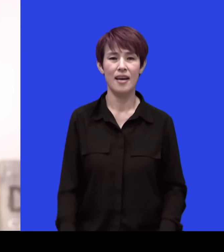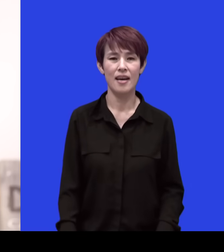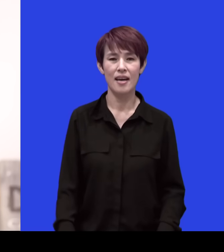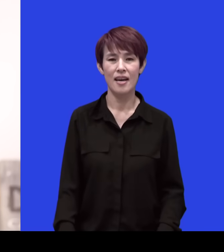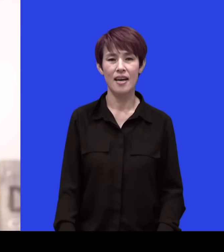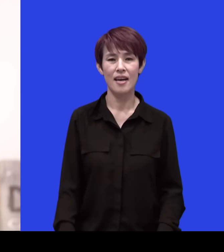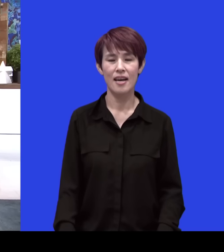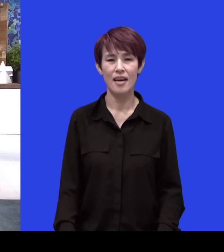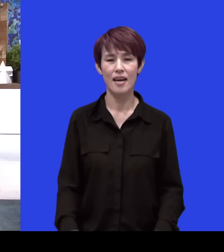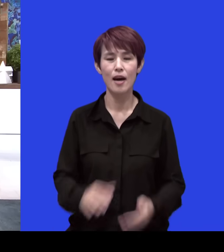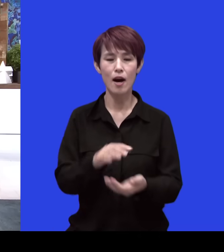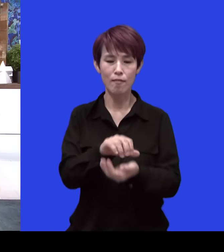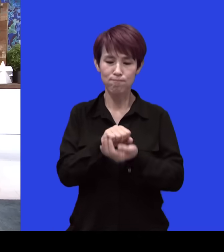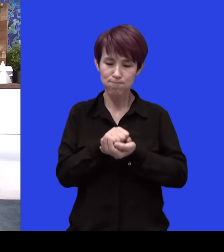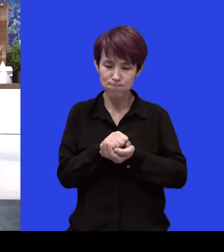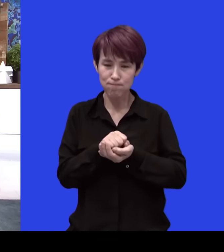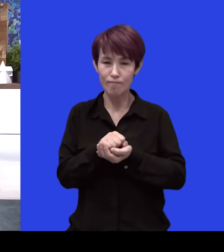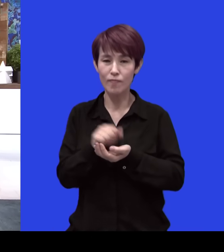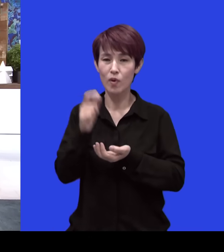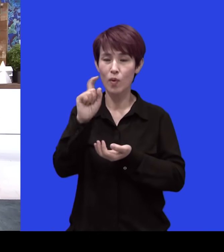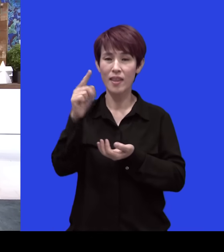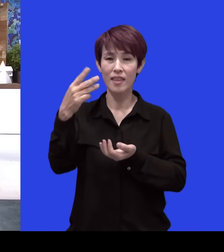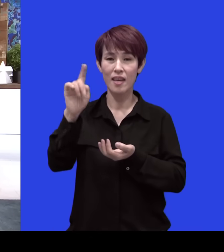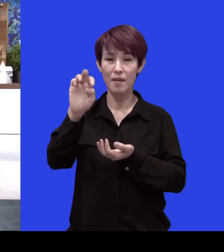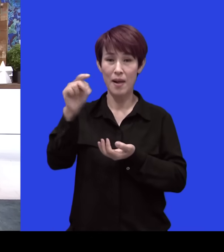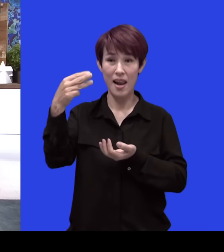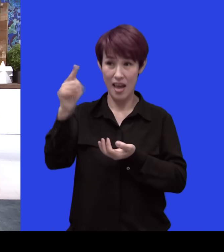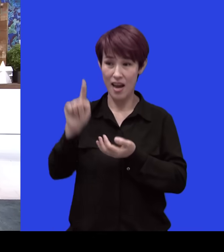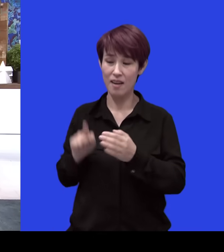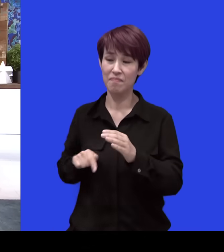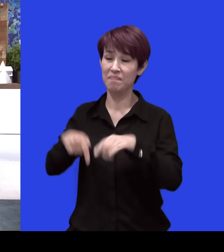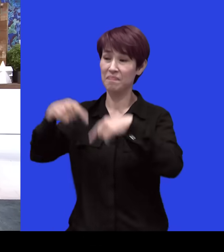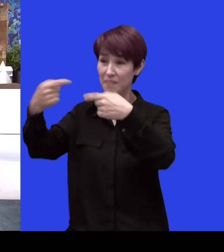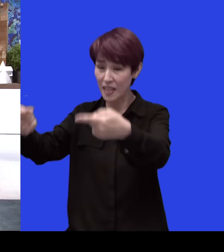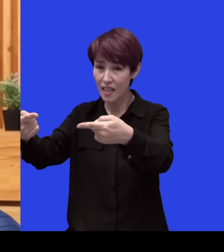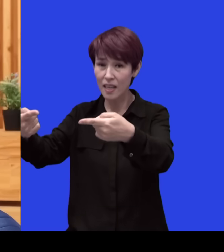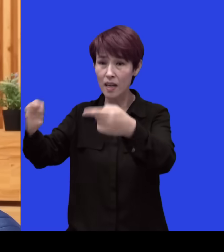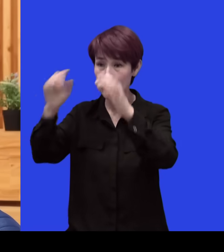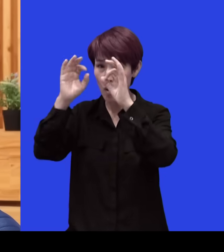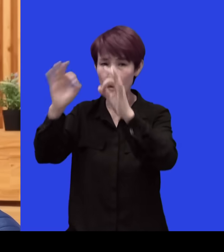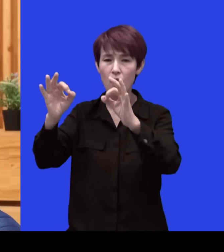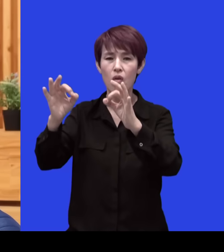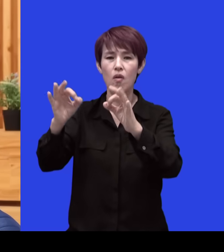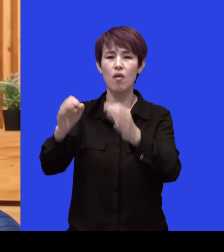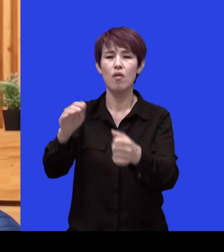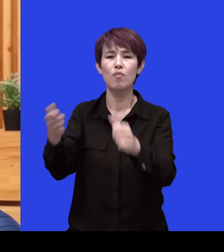비행기에도 못 풀고 가서 풀어봤더니 묘비명을 정했더래.